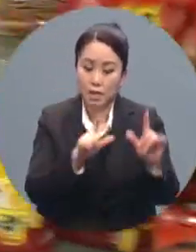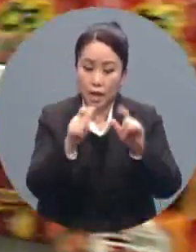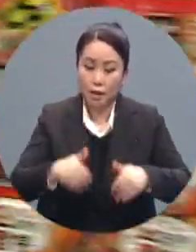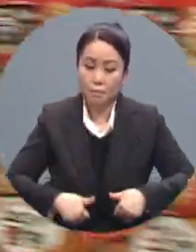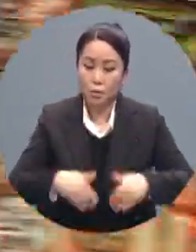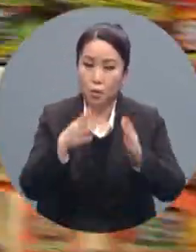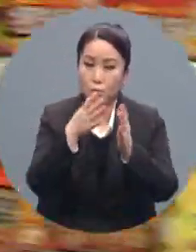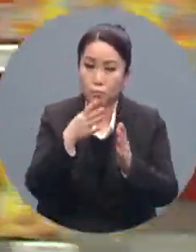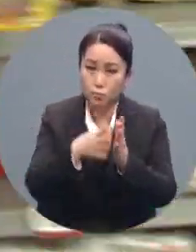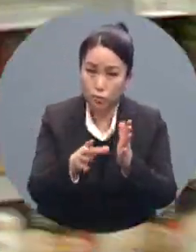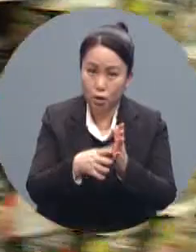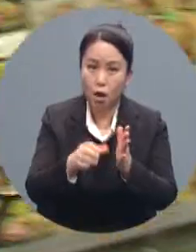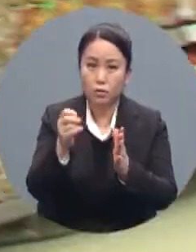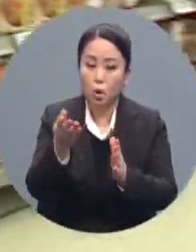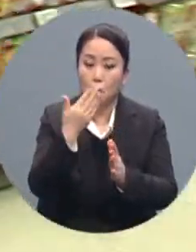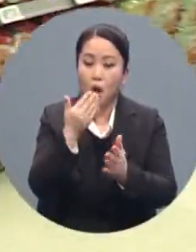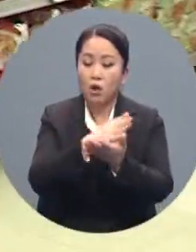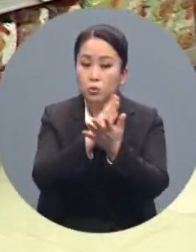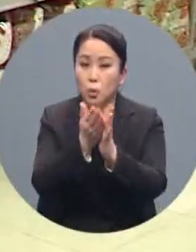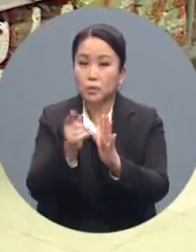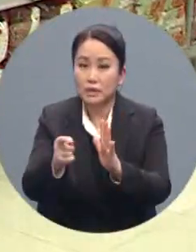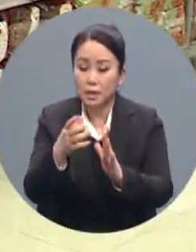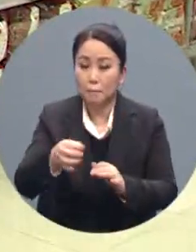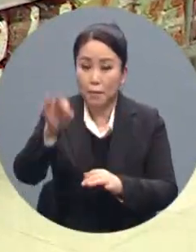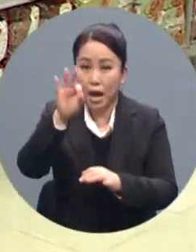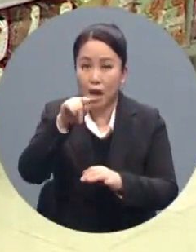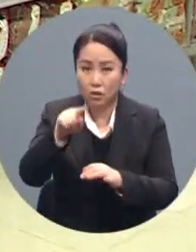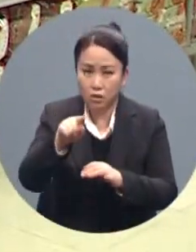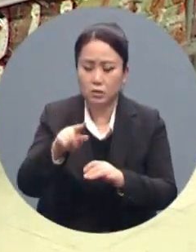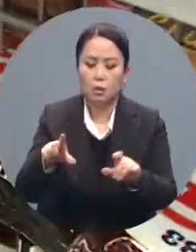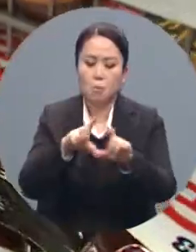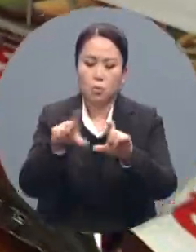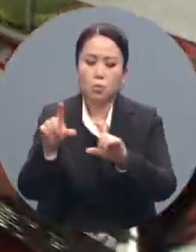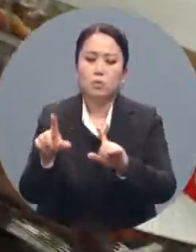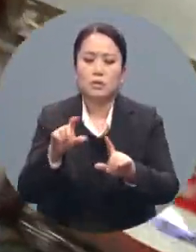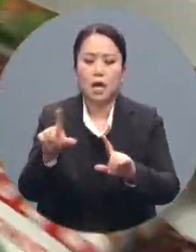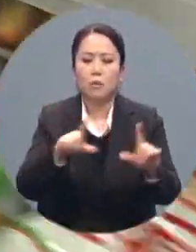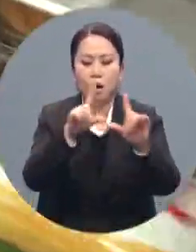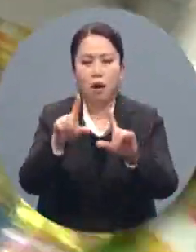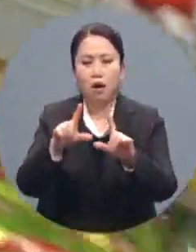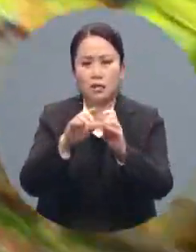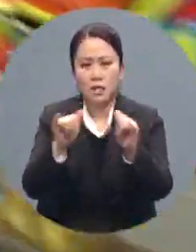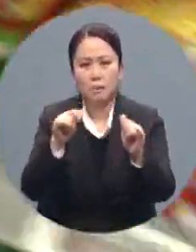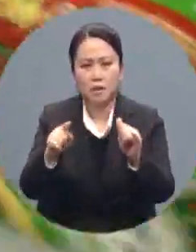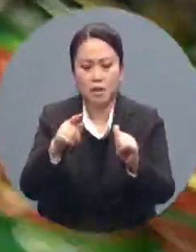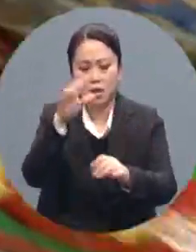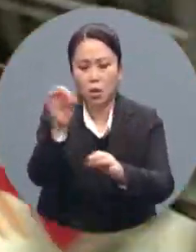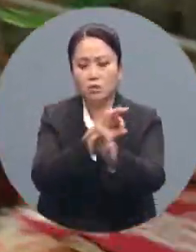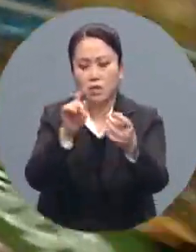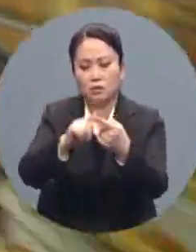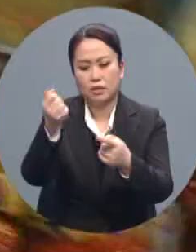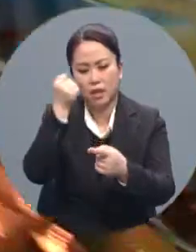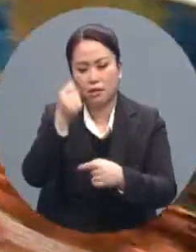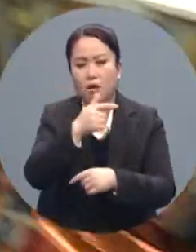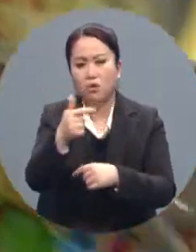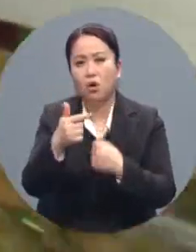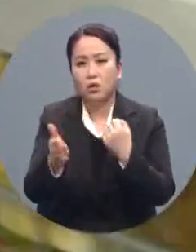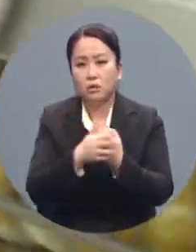먹거리 가격 인상은 수입이 적은 저소득층부터 큰 경제적 타격을 주고 있어 물가